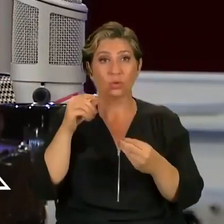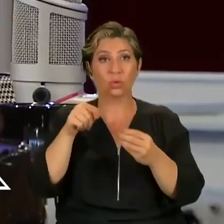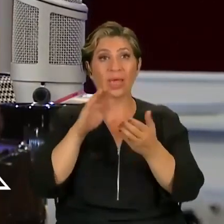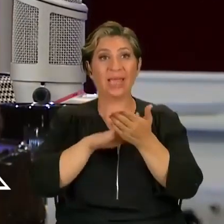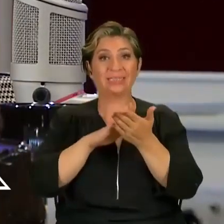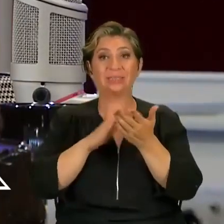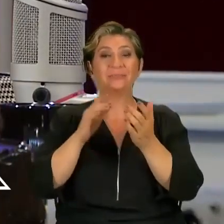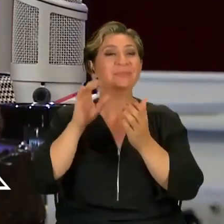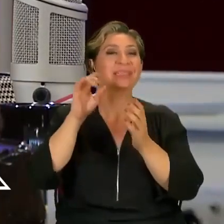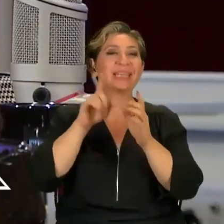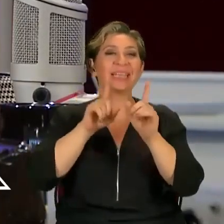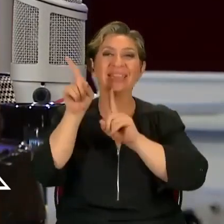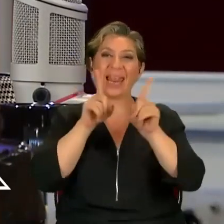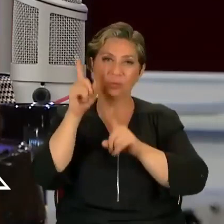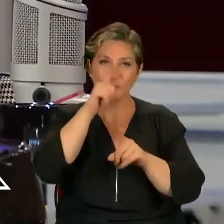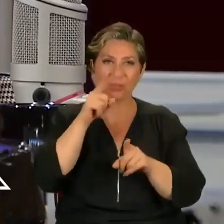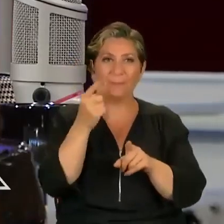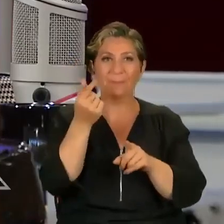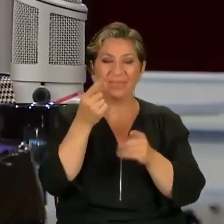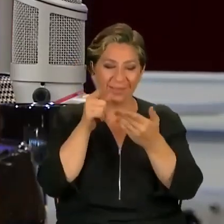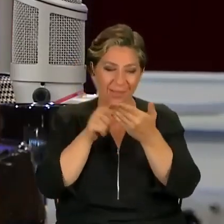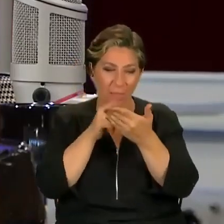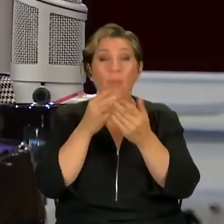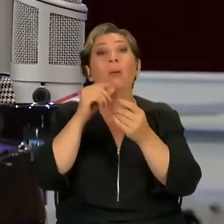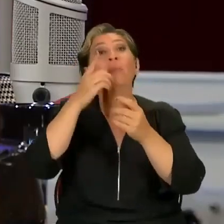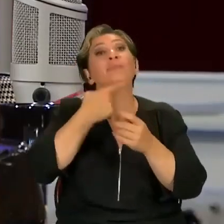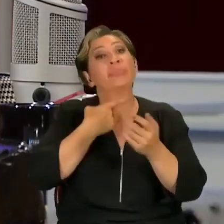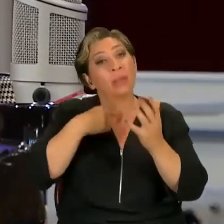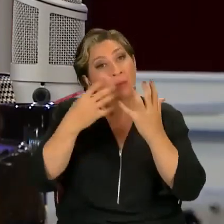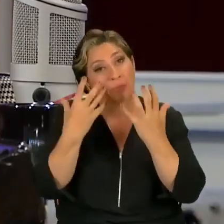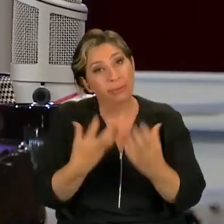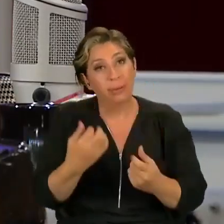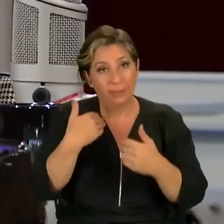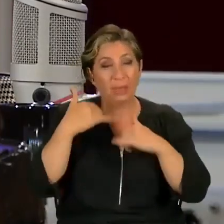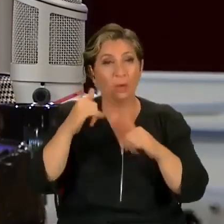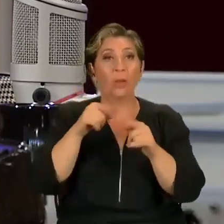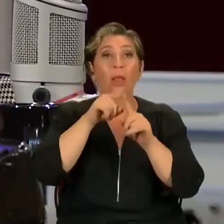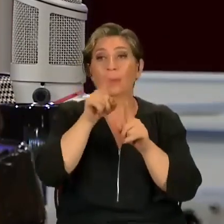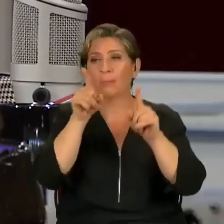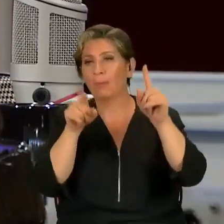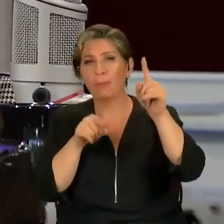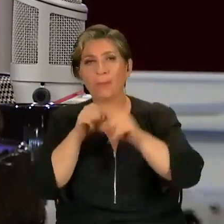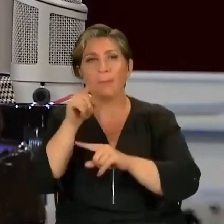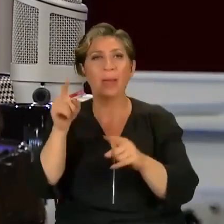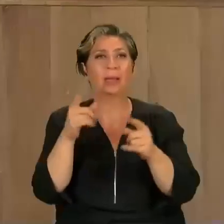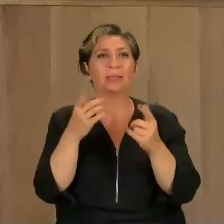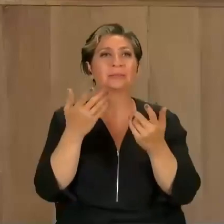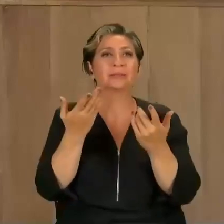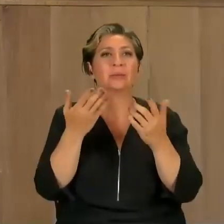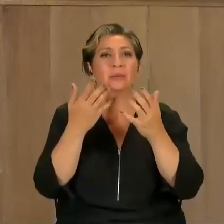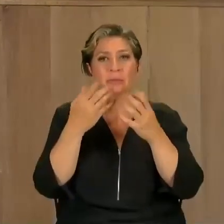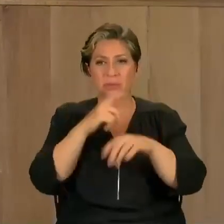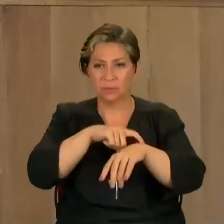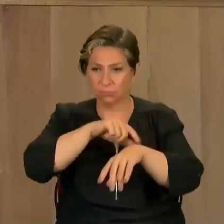bu elimizdeki sosyal medyalar yüzünden. Hele birazcık kaçtı mı elimize alıyoruz. Ben bile öyleyim. Bir oraya, bir Instagram, bir Facebook, bir